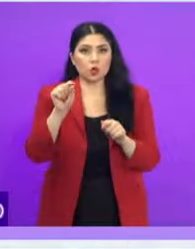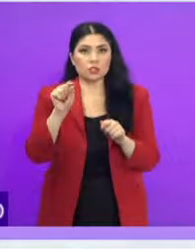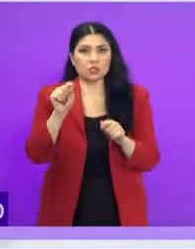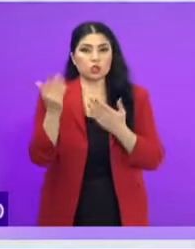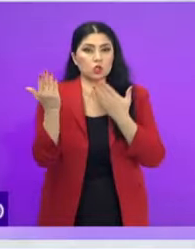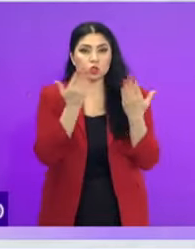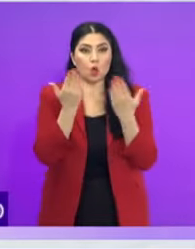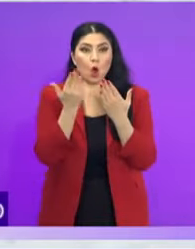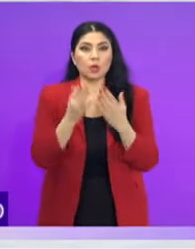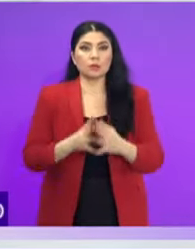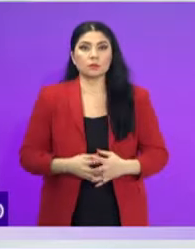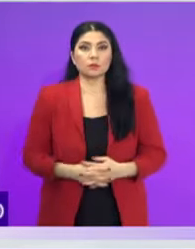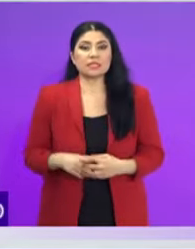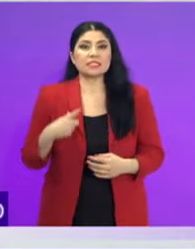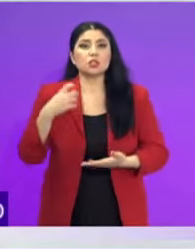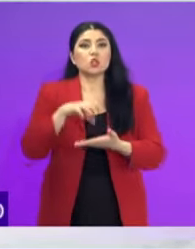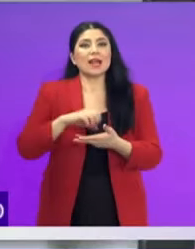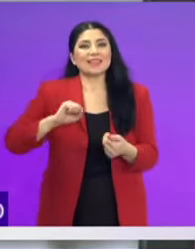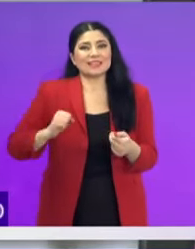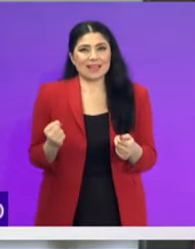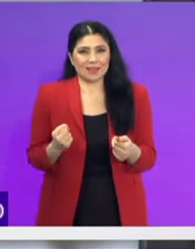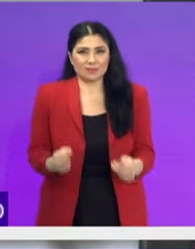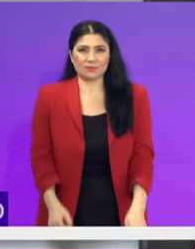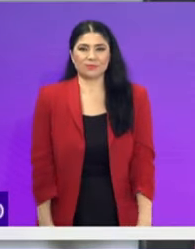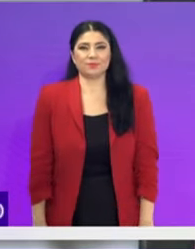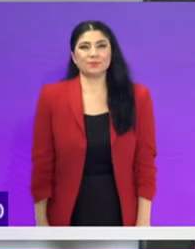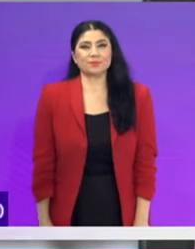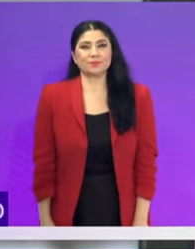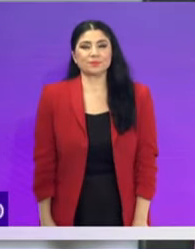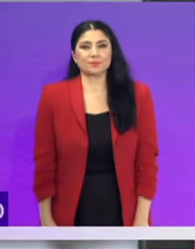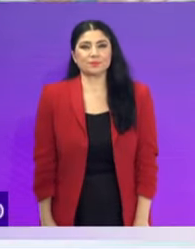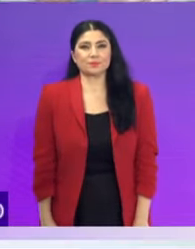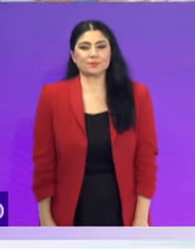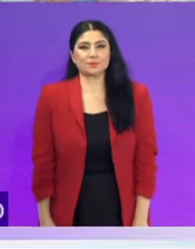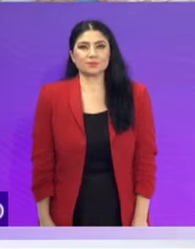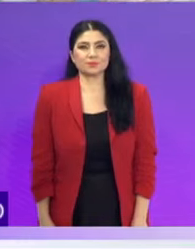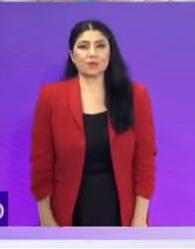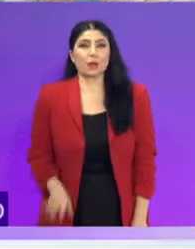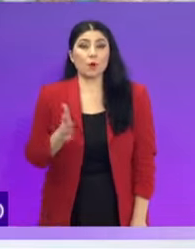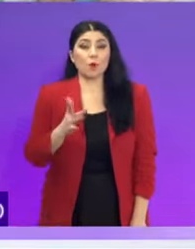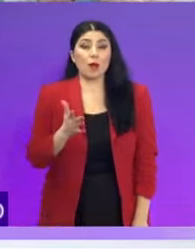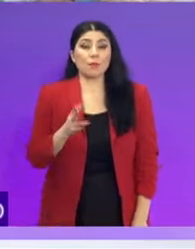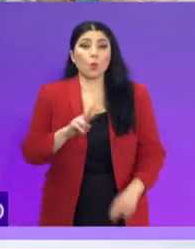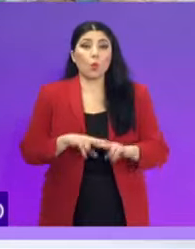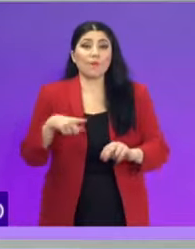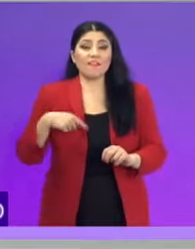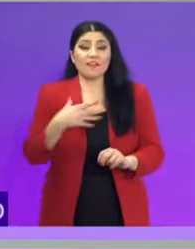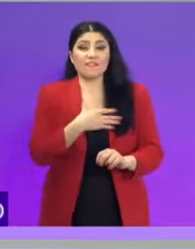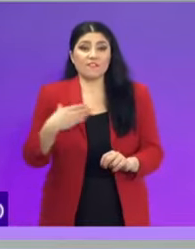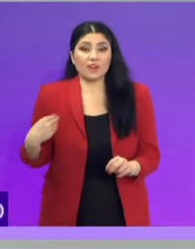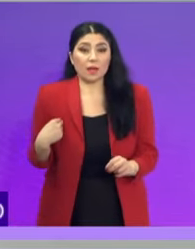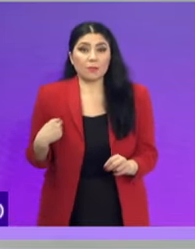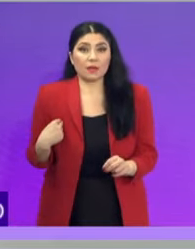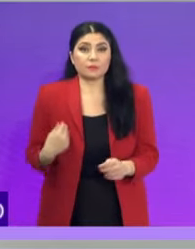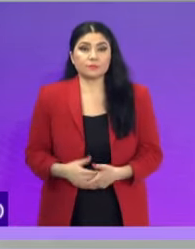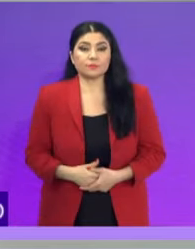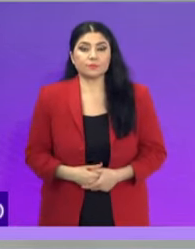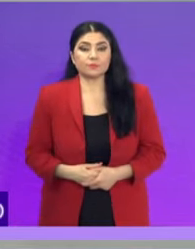unități de învățământ sunt din mediul rural. Probabil că, în funcție de evoluția vremii, vom